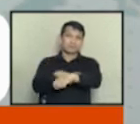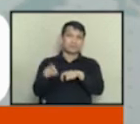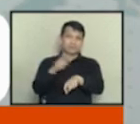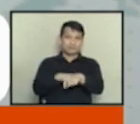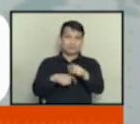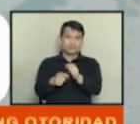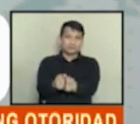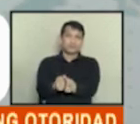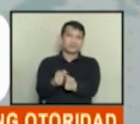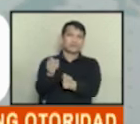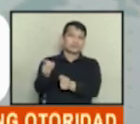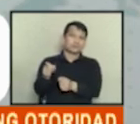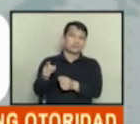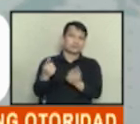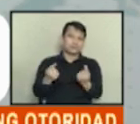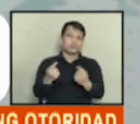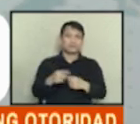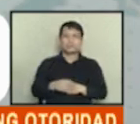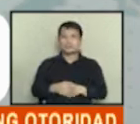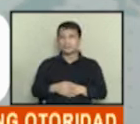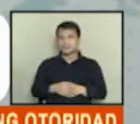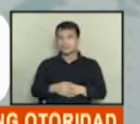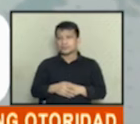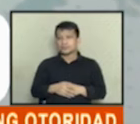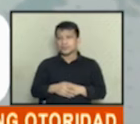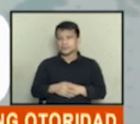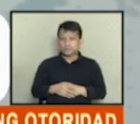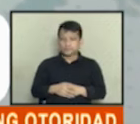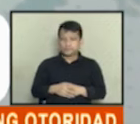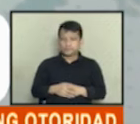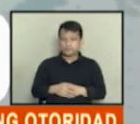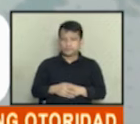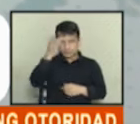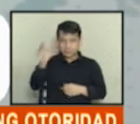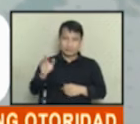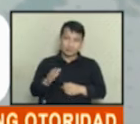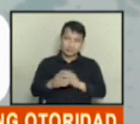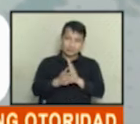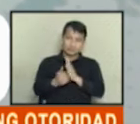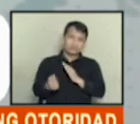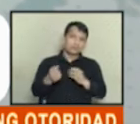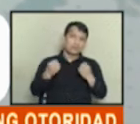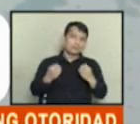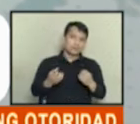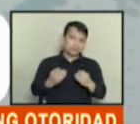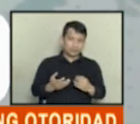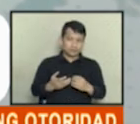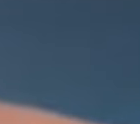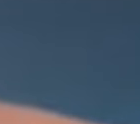the spot. So, yun na lang po talang gagawin natin. Magagaling po yan, sir. Eh, siyempre, sir. Marami